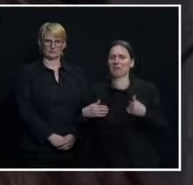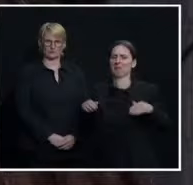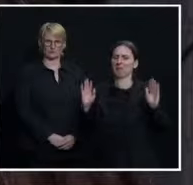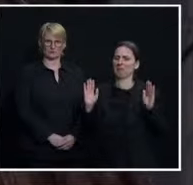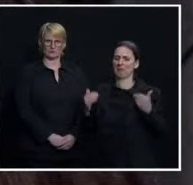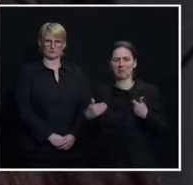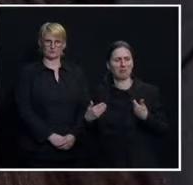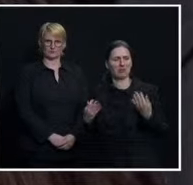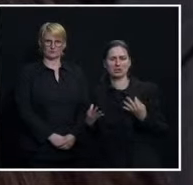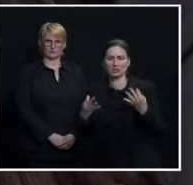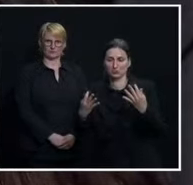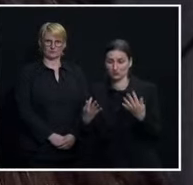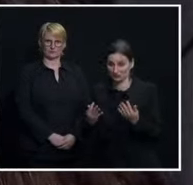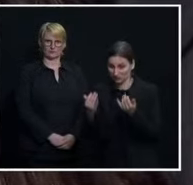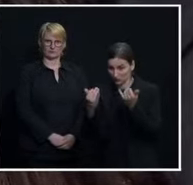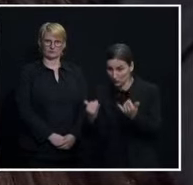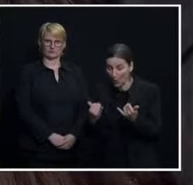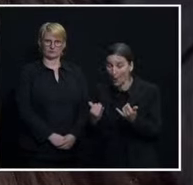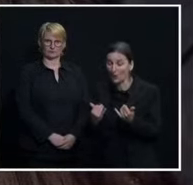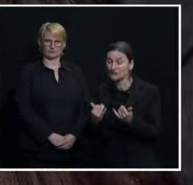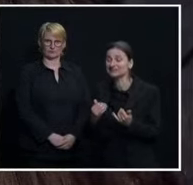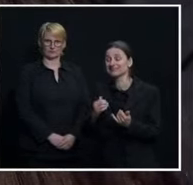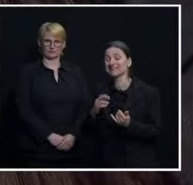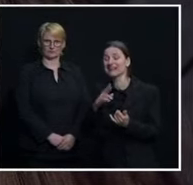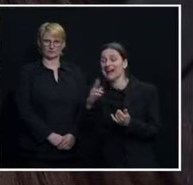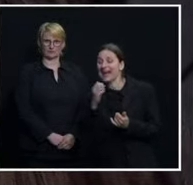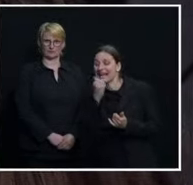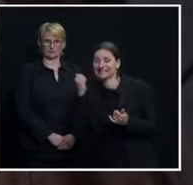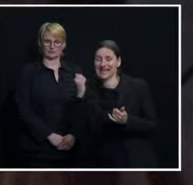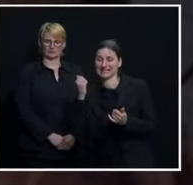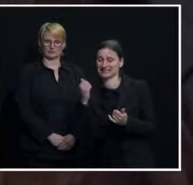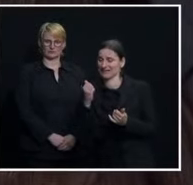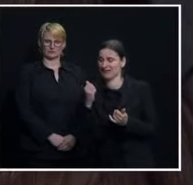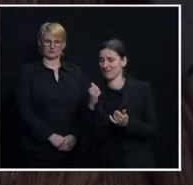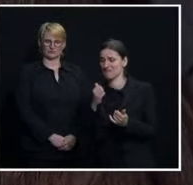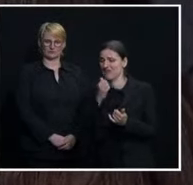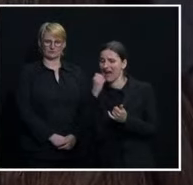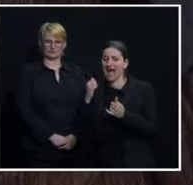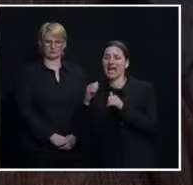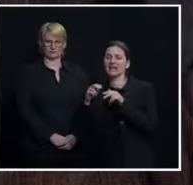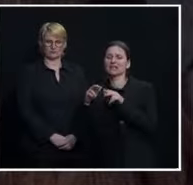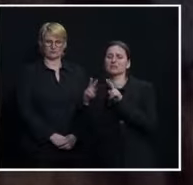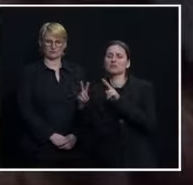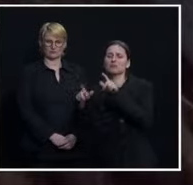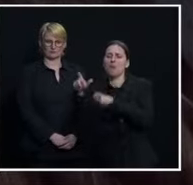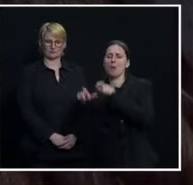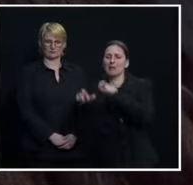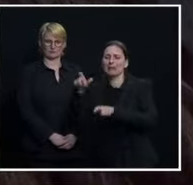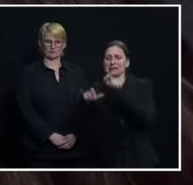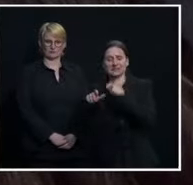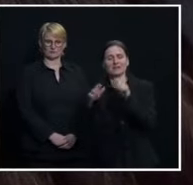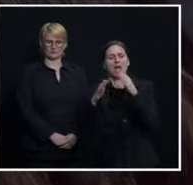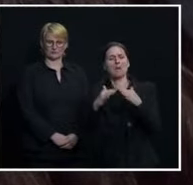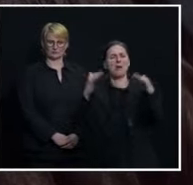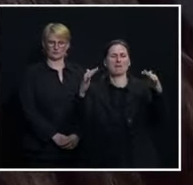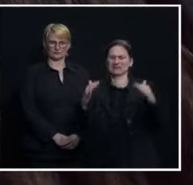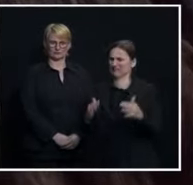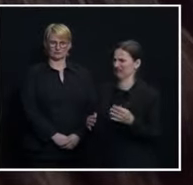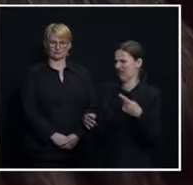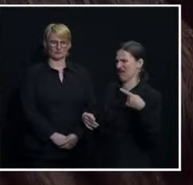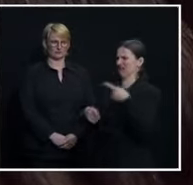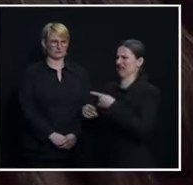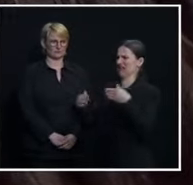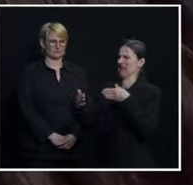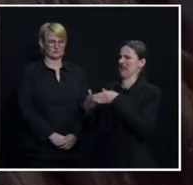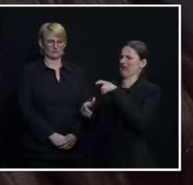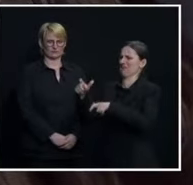Und dann haben wir heute Rechtsextremisten und Populisten, die heute teilweise in unseren Parlamenten sitzen und wieder gegen Menschen mit Behinderung sprechen, die